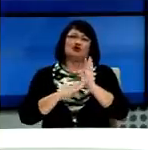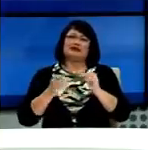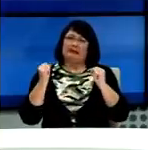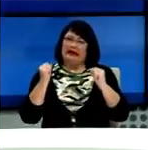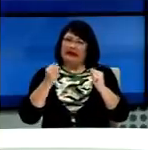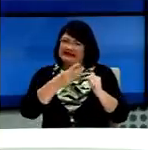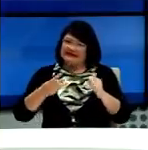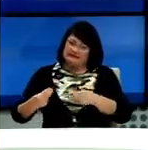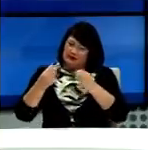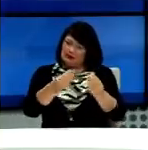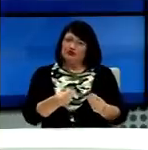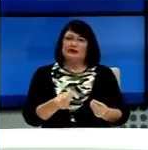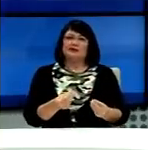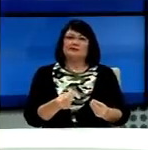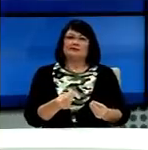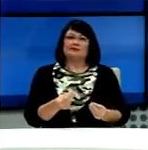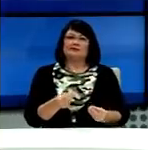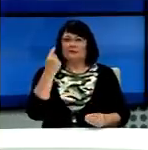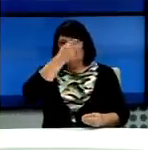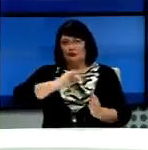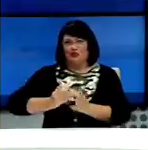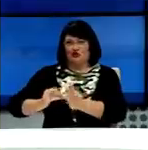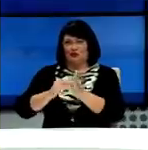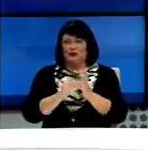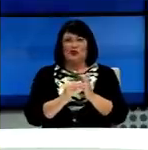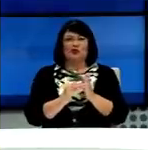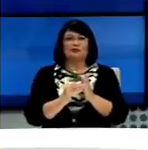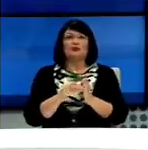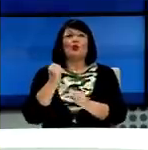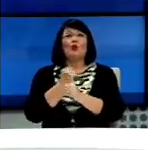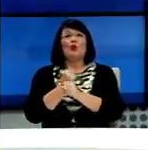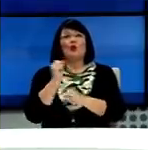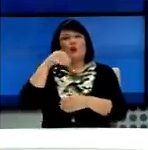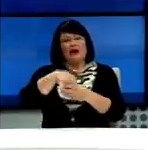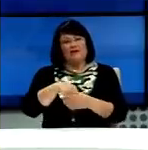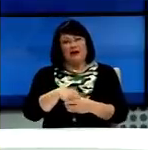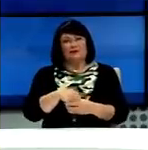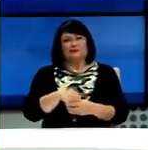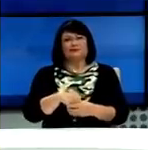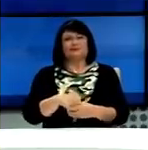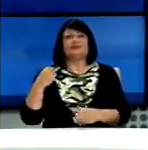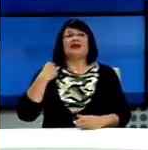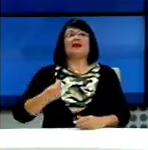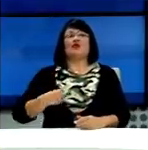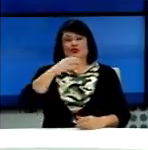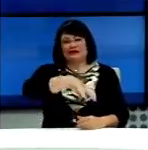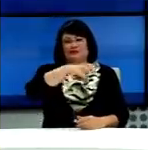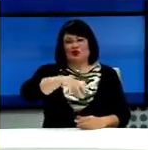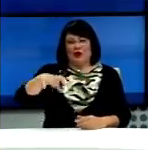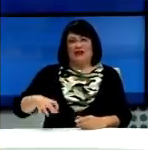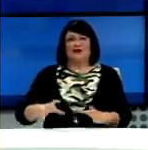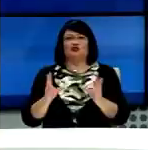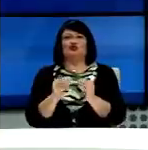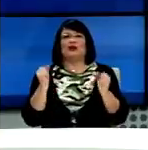Υγείας, το προσωπικό που εργάζονταν στις δημόσιες μονάδες